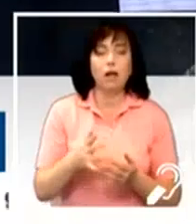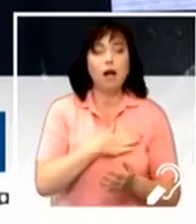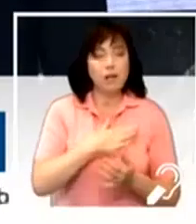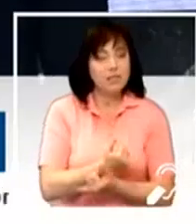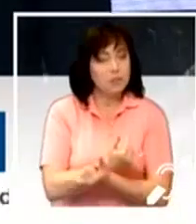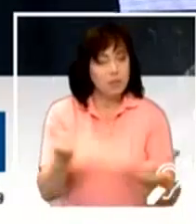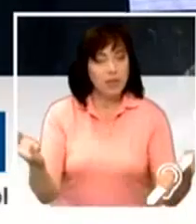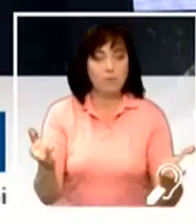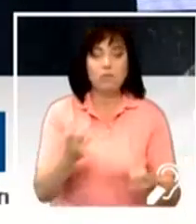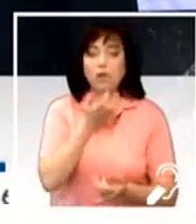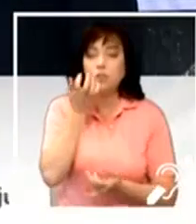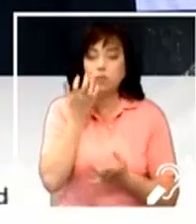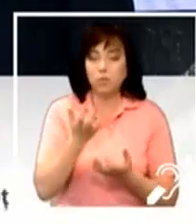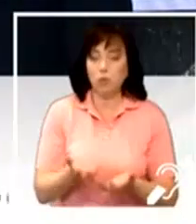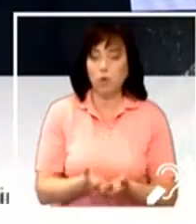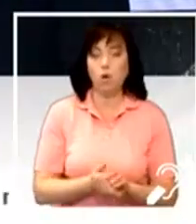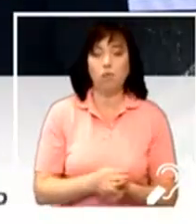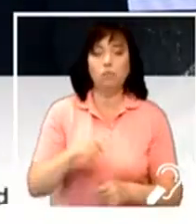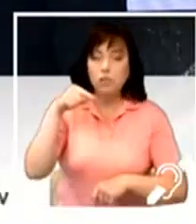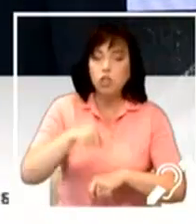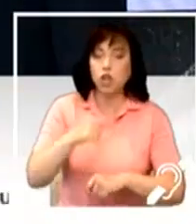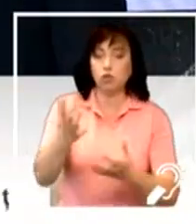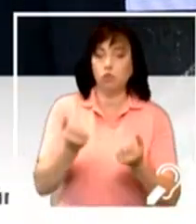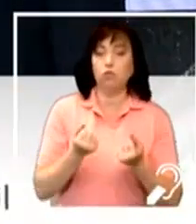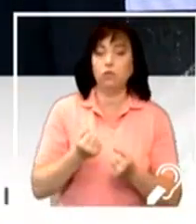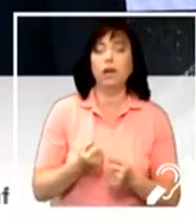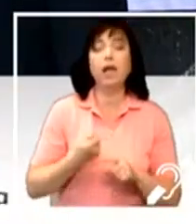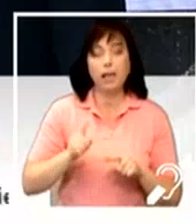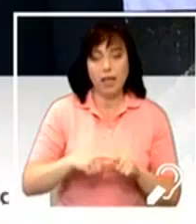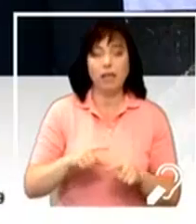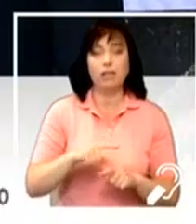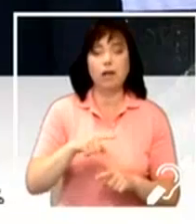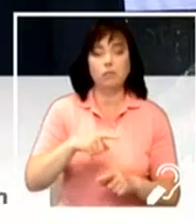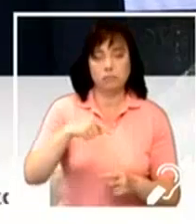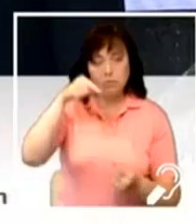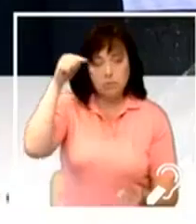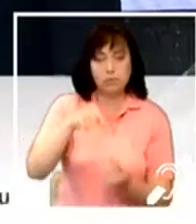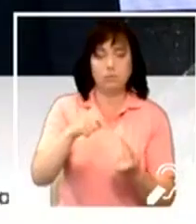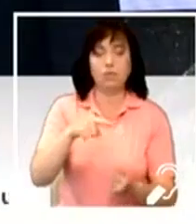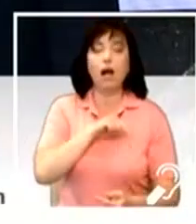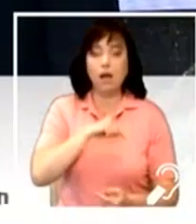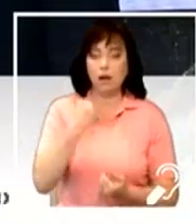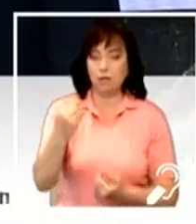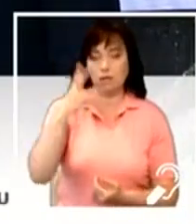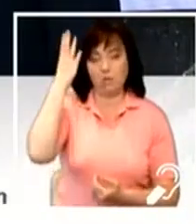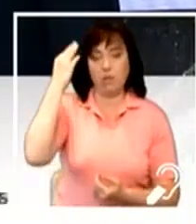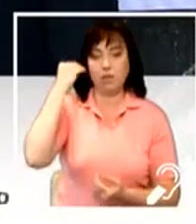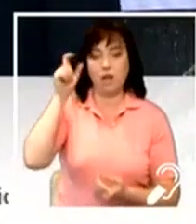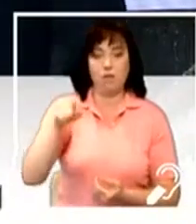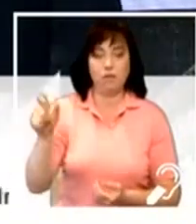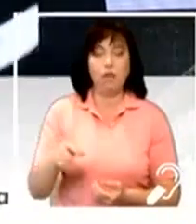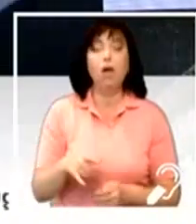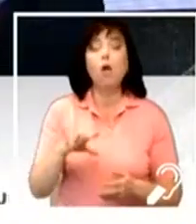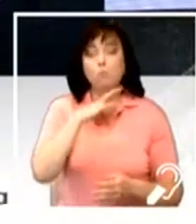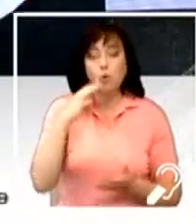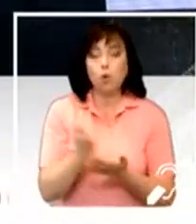ospitalitatea, căldura, empatia sunt în ADN-ul moldovenilor. Mult succes